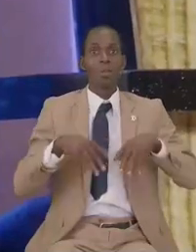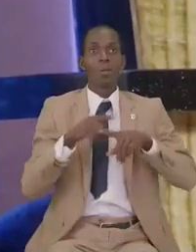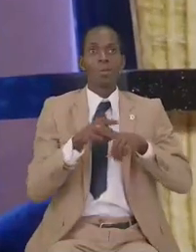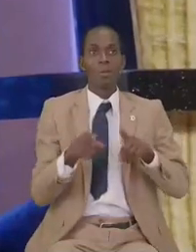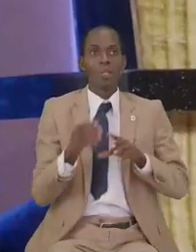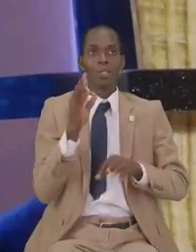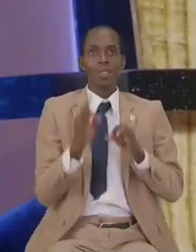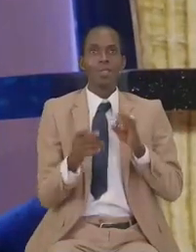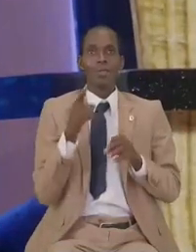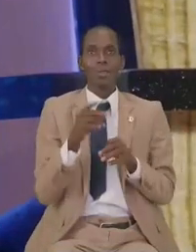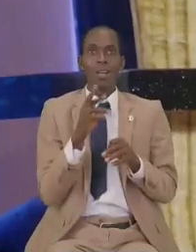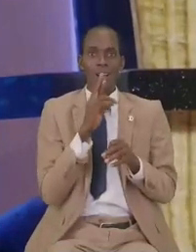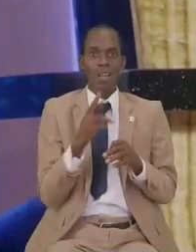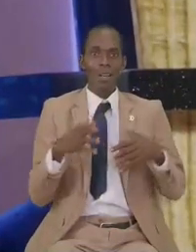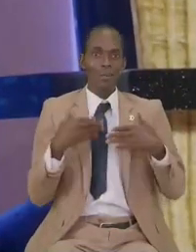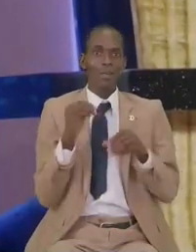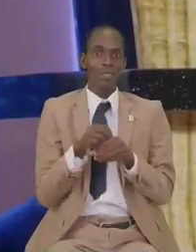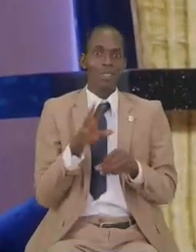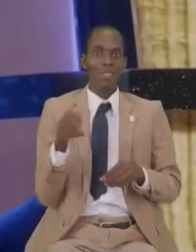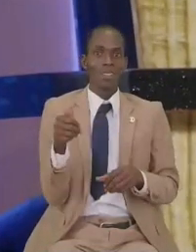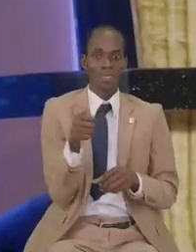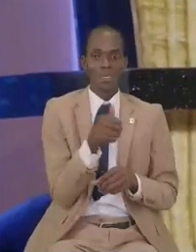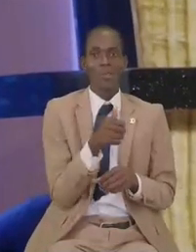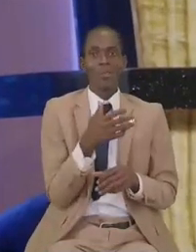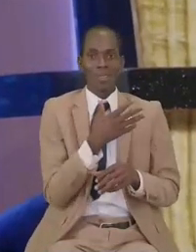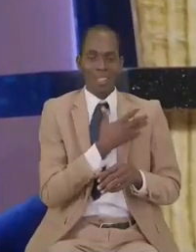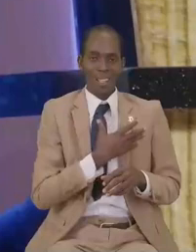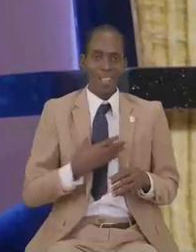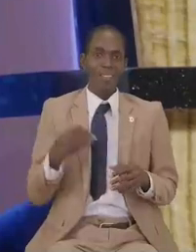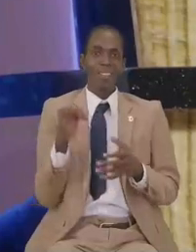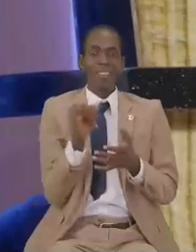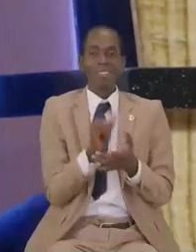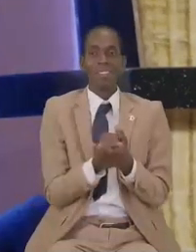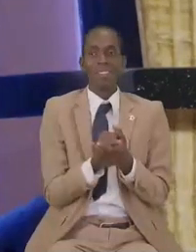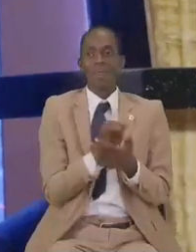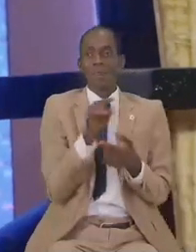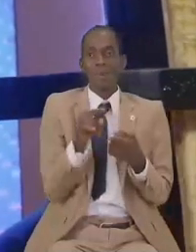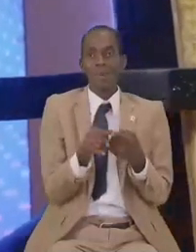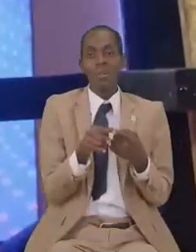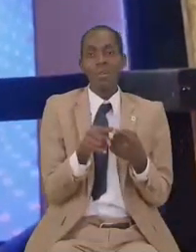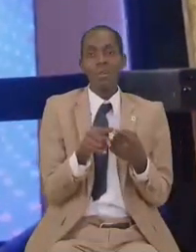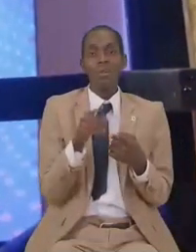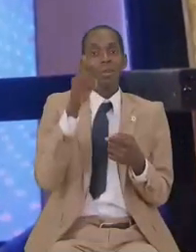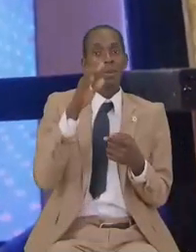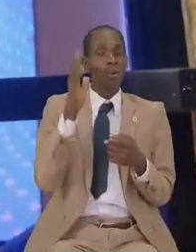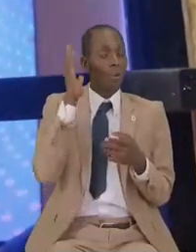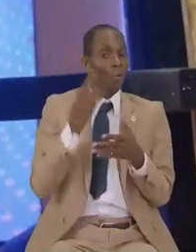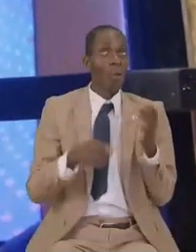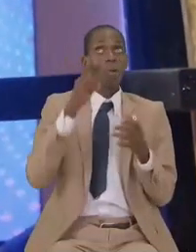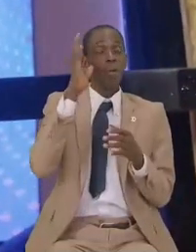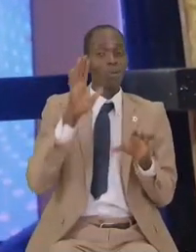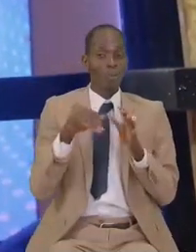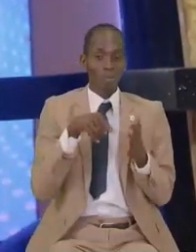dit heureuse année, mais si tu es content de ce que le Seigneur fait, tu es heureux en toi de ce que Dieu fait, ce qu'il fera